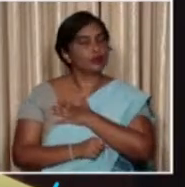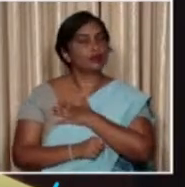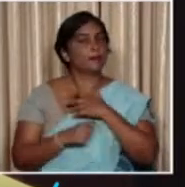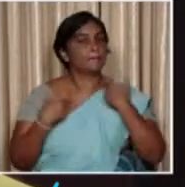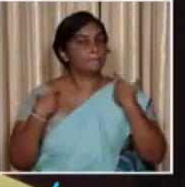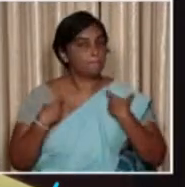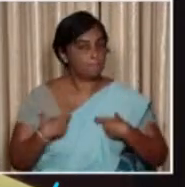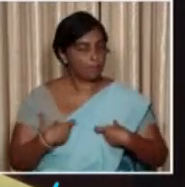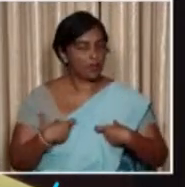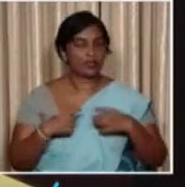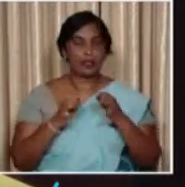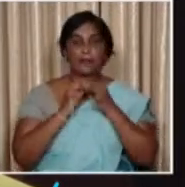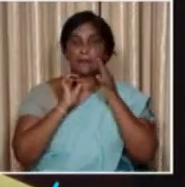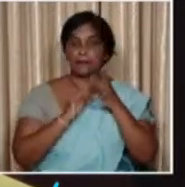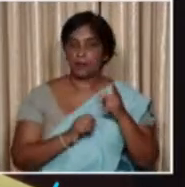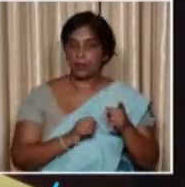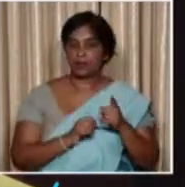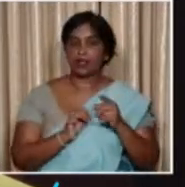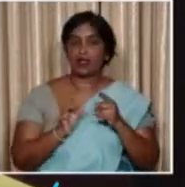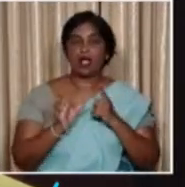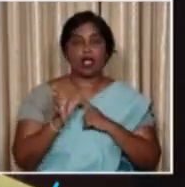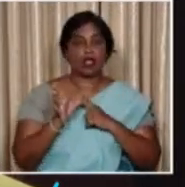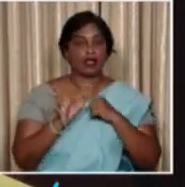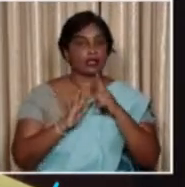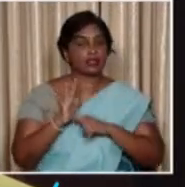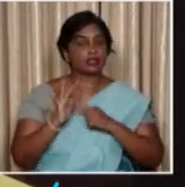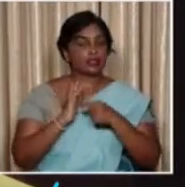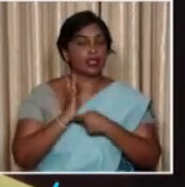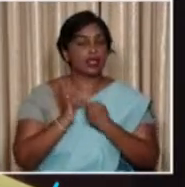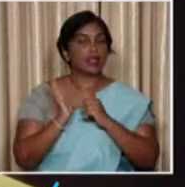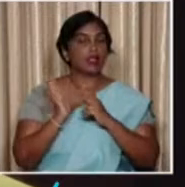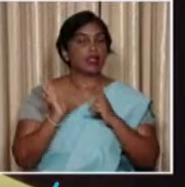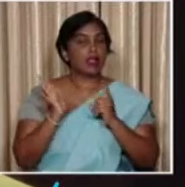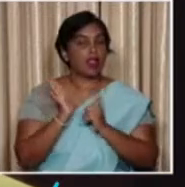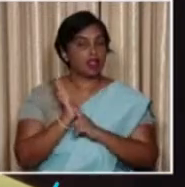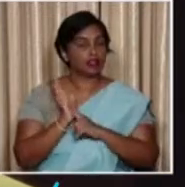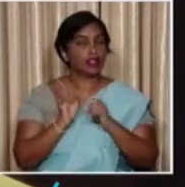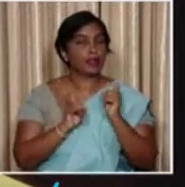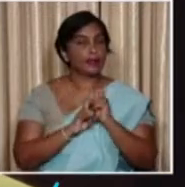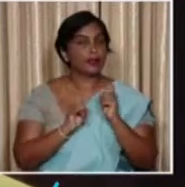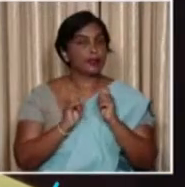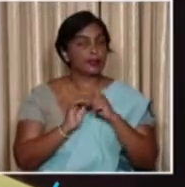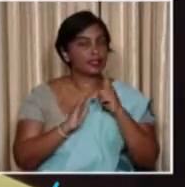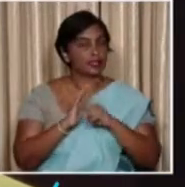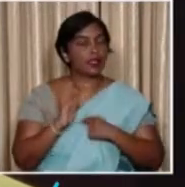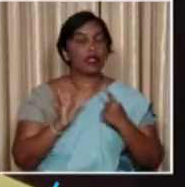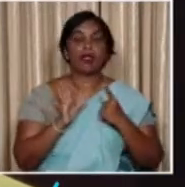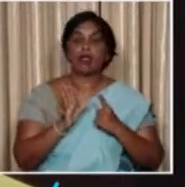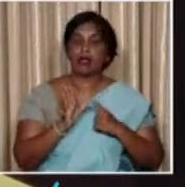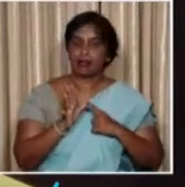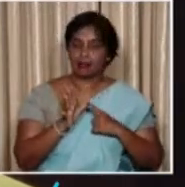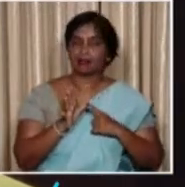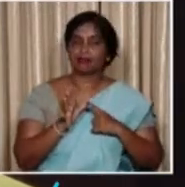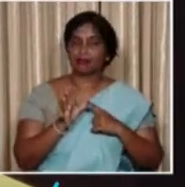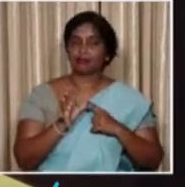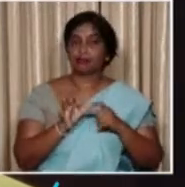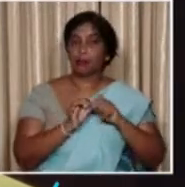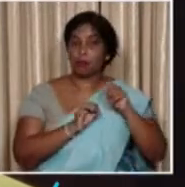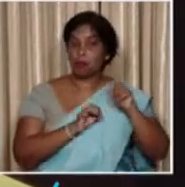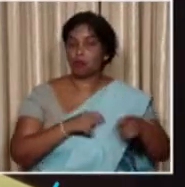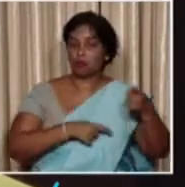මහින්ද රාජපක්ෂ, බැසිල් රාජපක්ෂ, නිවාඩ් කබ්‍රාල්, WD ලක්ෂ්මන්, PB ජයසුන්දර, ආටිගල සහ මොනිටරි බෝඩ්